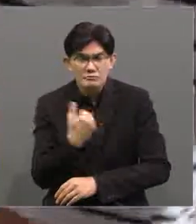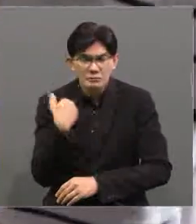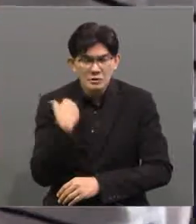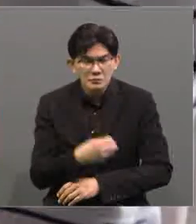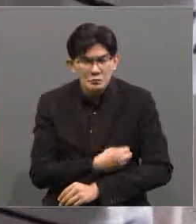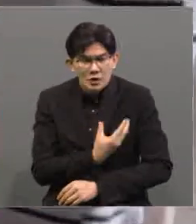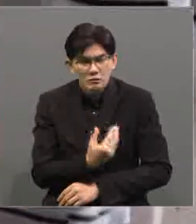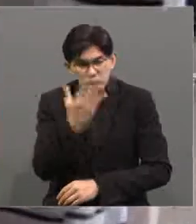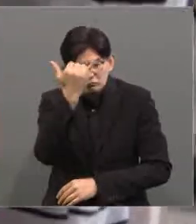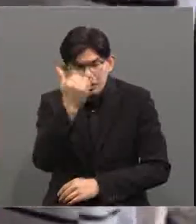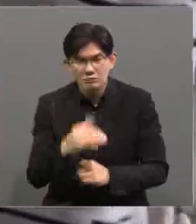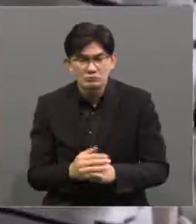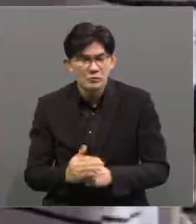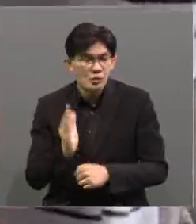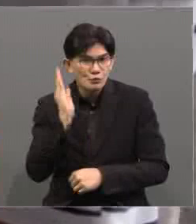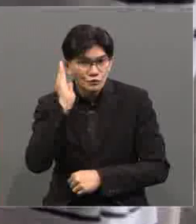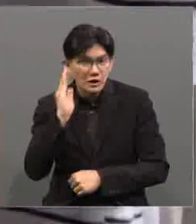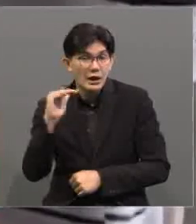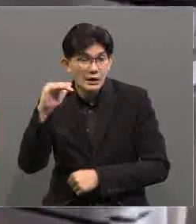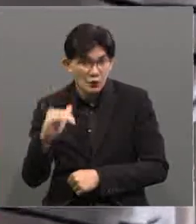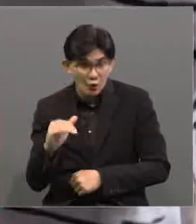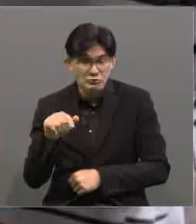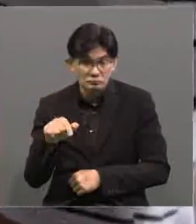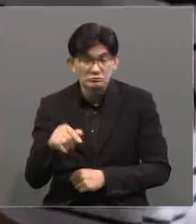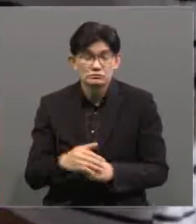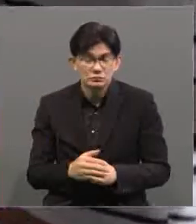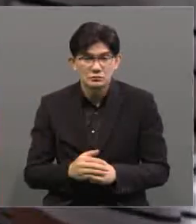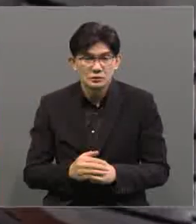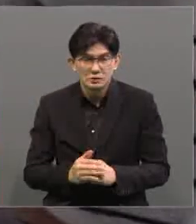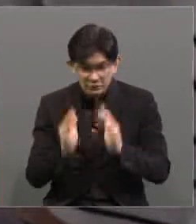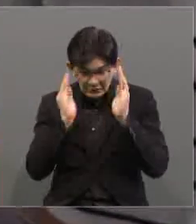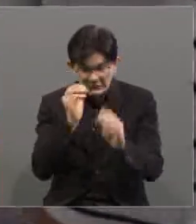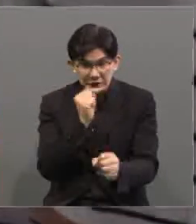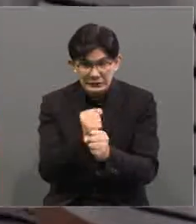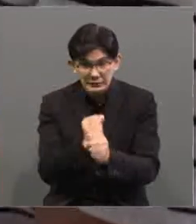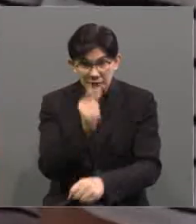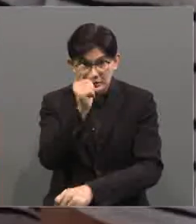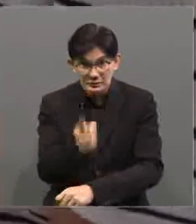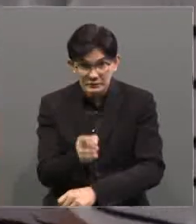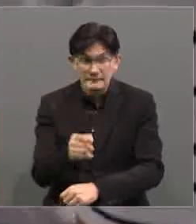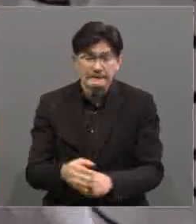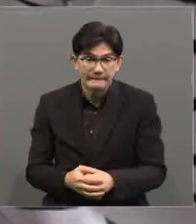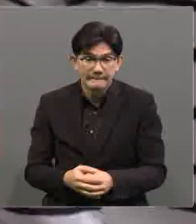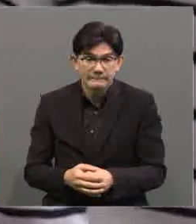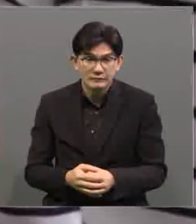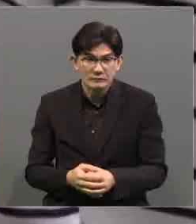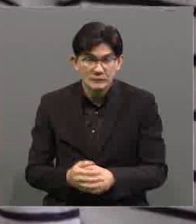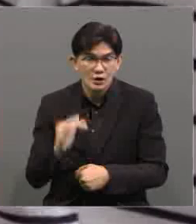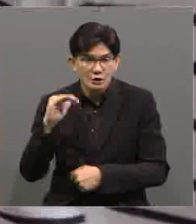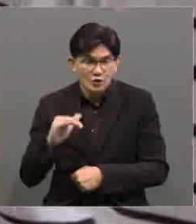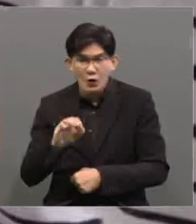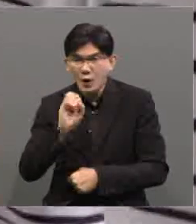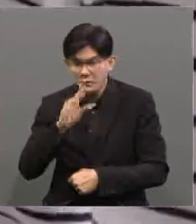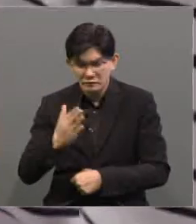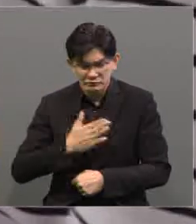ว่าอะไรปกติน้องชายเนี่ยก็คือพันตำรวจตรีศิวกรเนี่ยเป็นคนที่ตั้งใจทำงานมากๆนะคะแล้วน้องเนี่ยเคยบอกว่